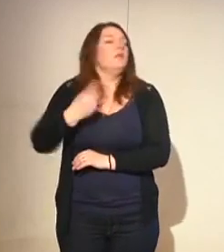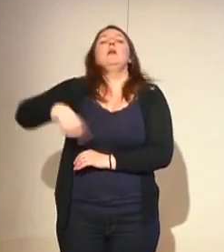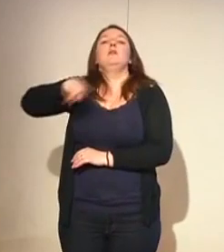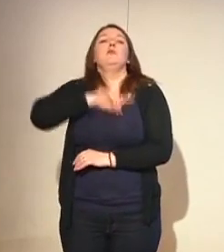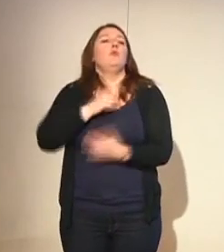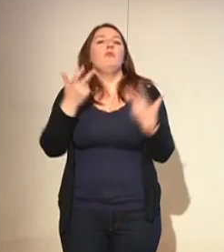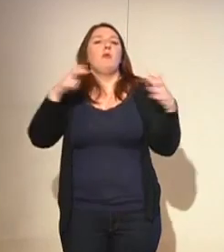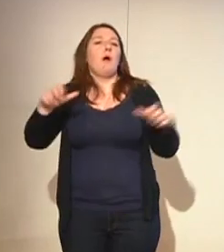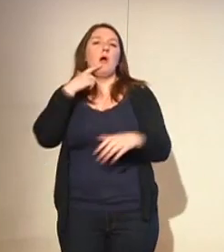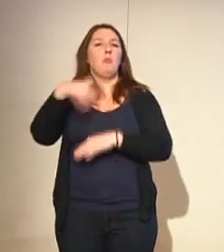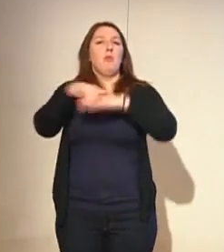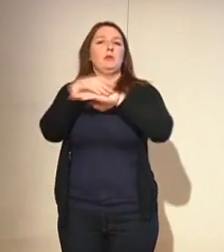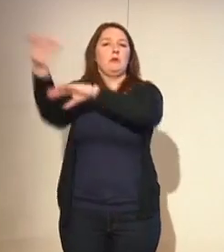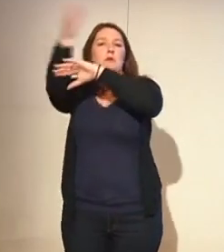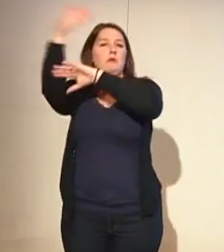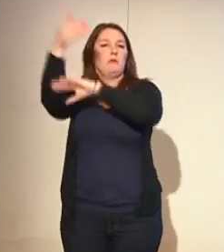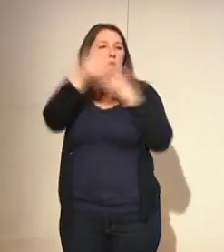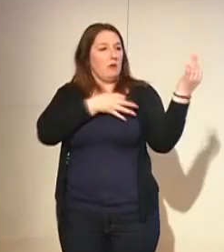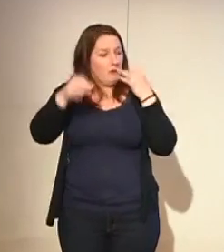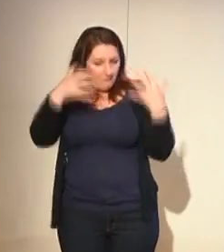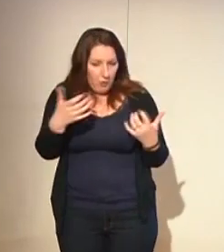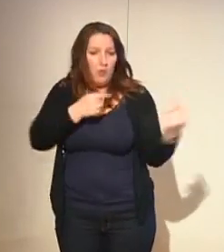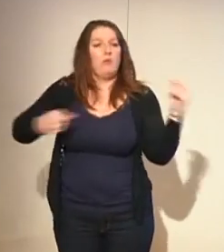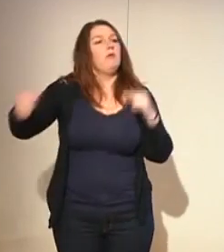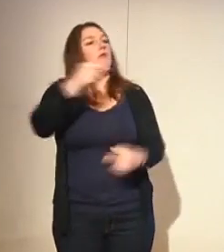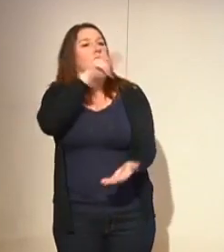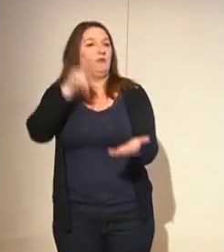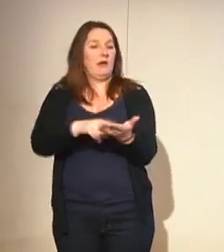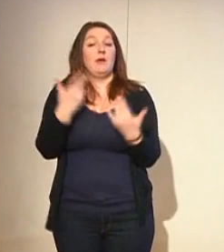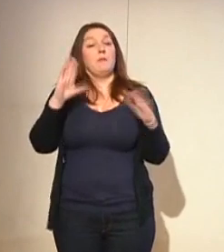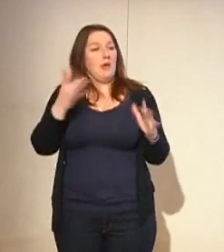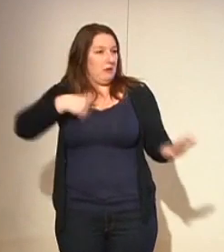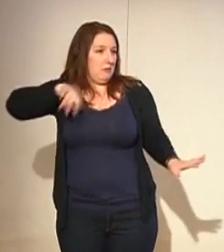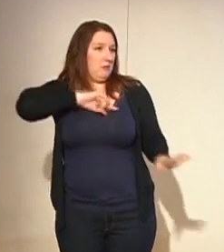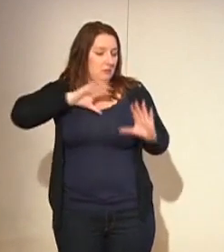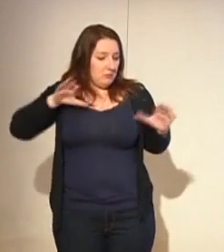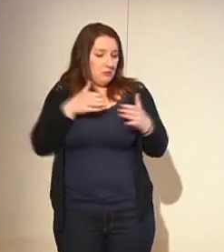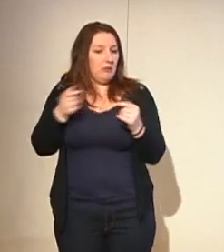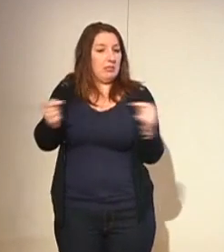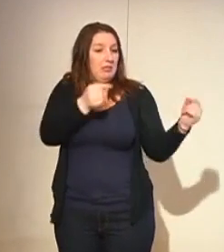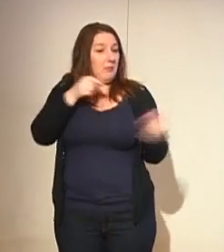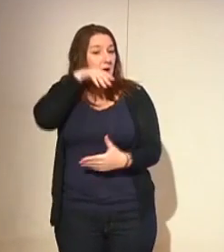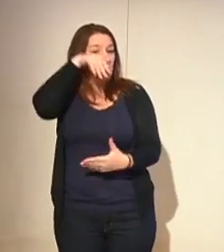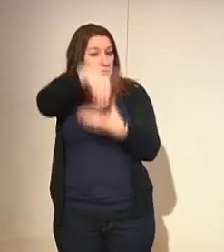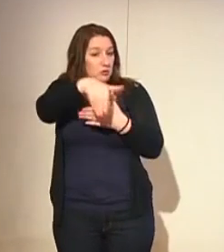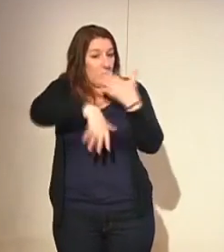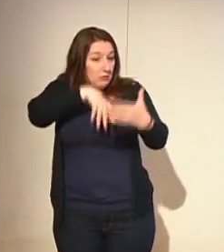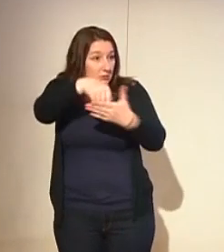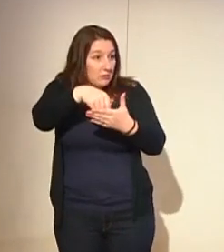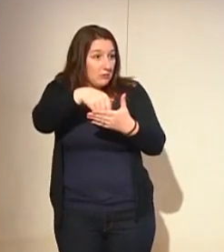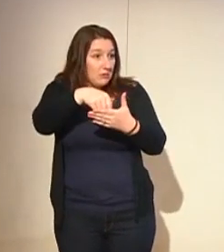posture permanente mais pour notre are part notre participation de débat au débat de ce soir si elle se fait sans